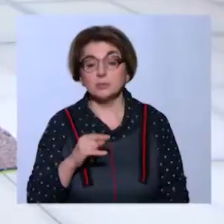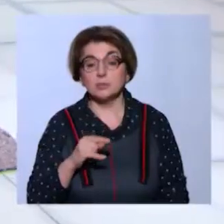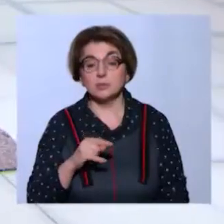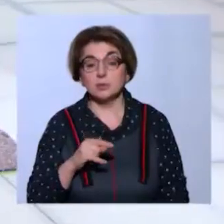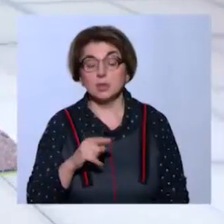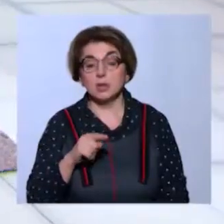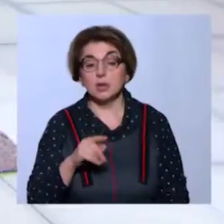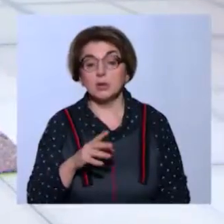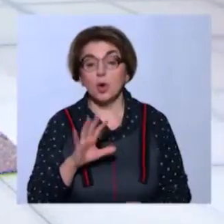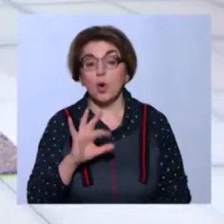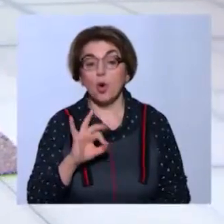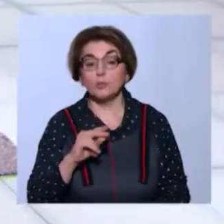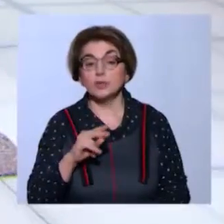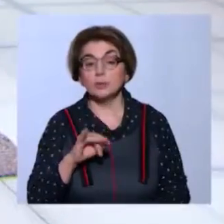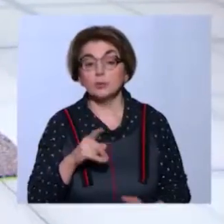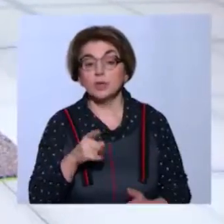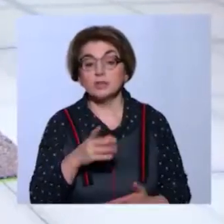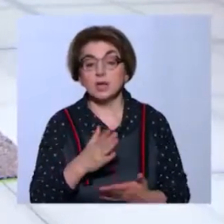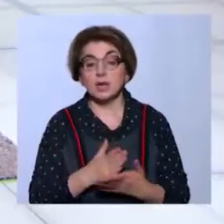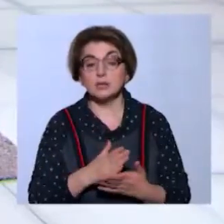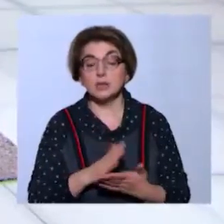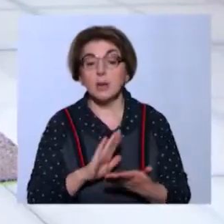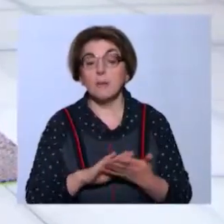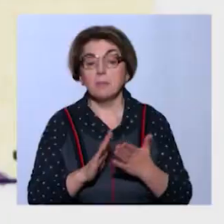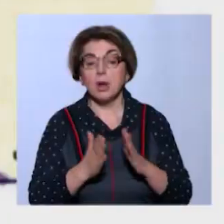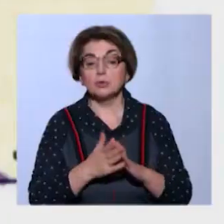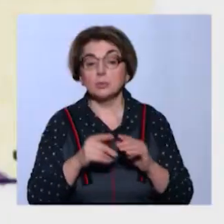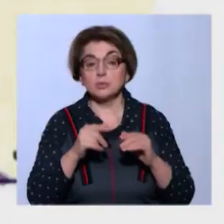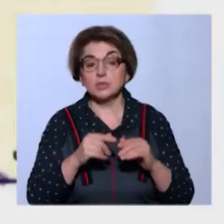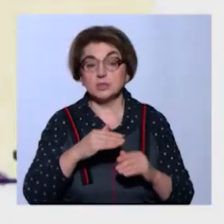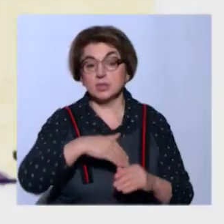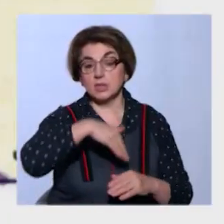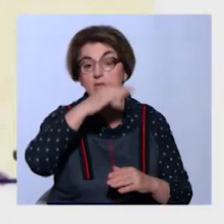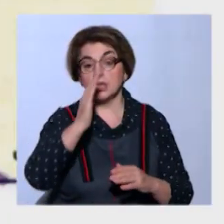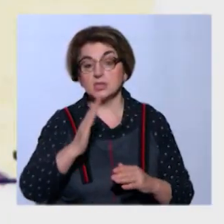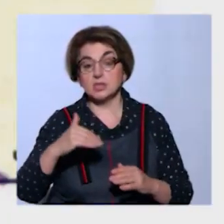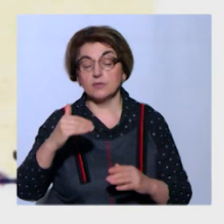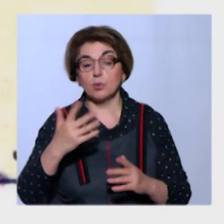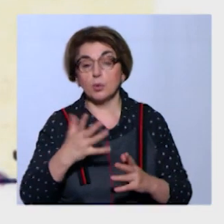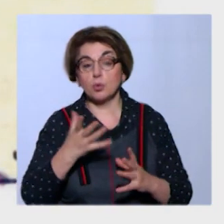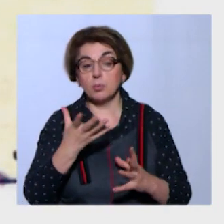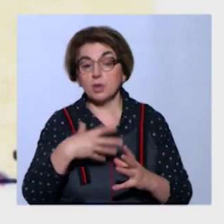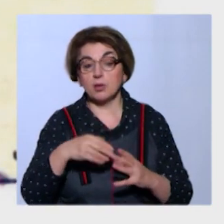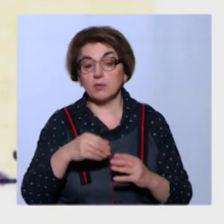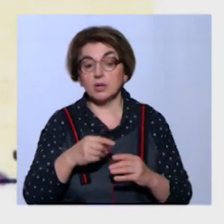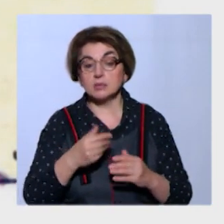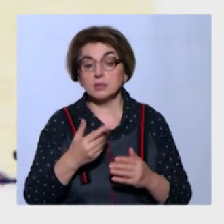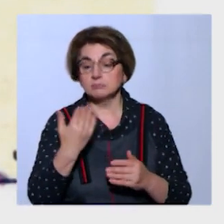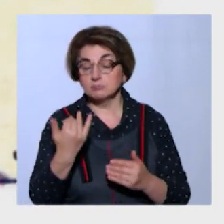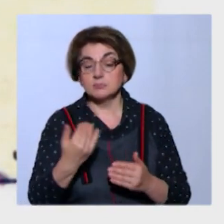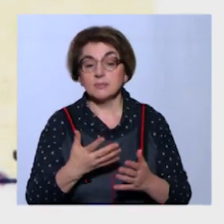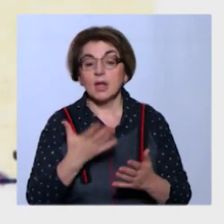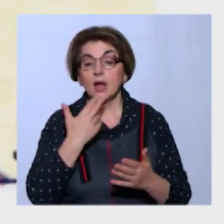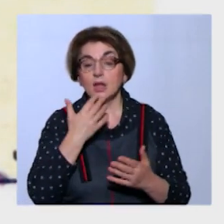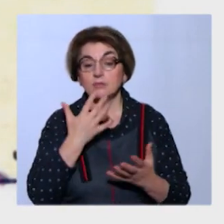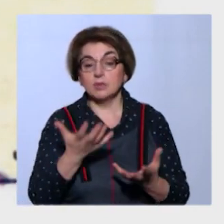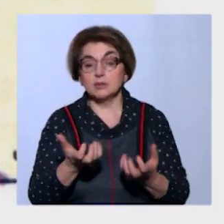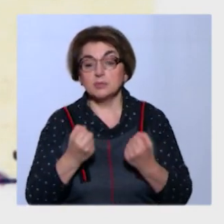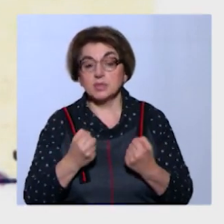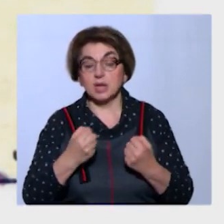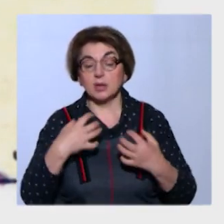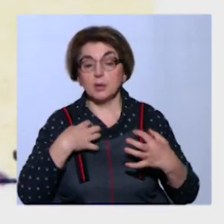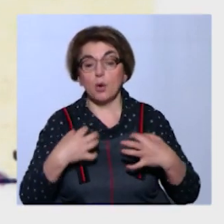ოპტიმუმს, ესე იგი ოპტიმუმი ეს არის ფაქტორის ის ინტენსივობა, რომელიც ყველაზე ხელსაყრელია